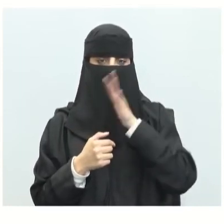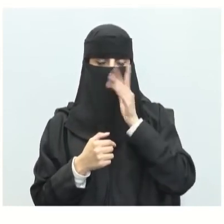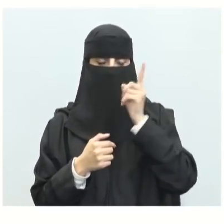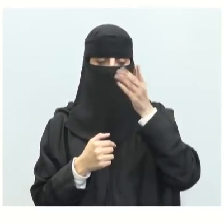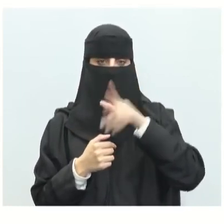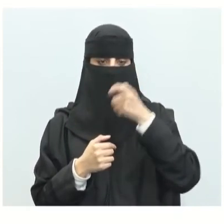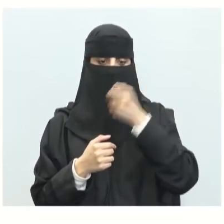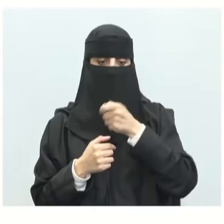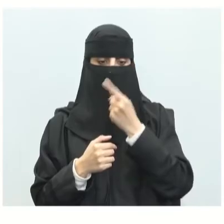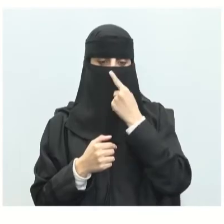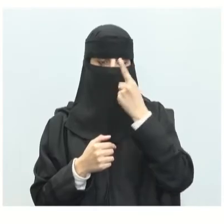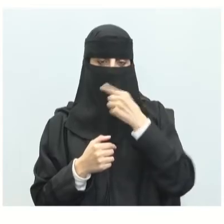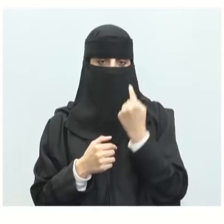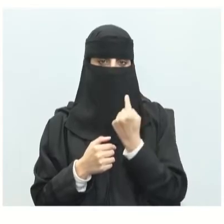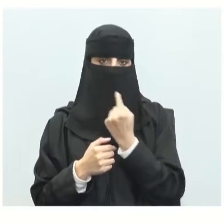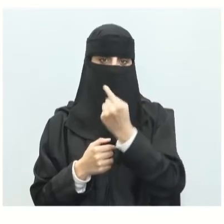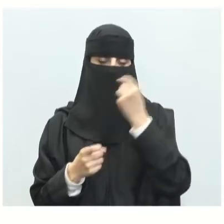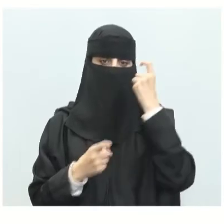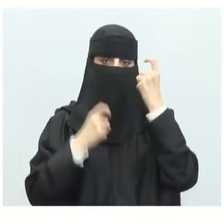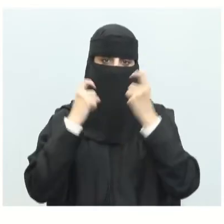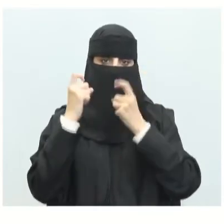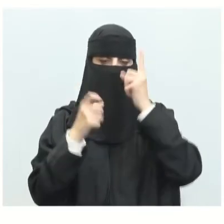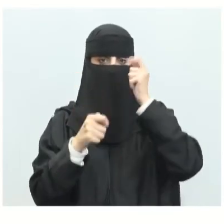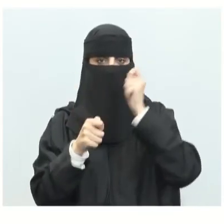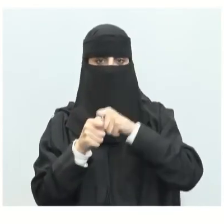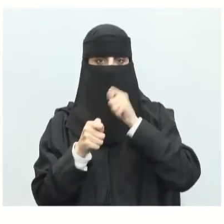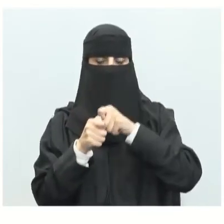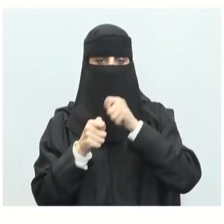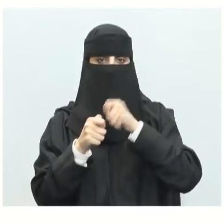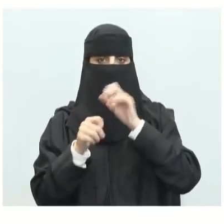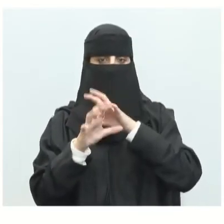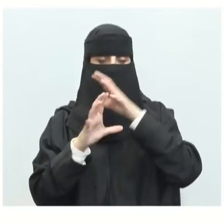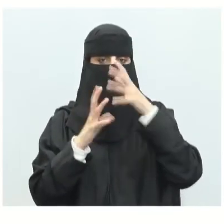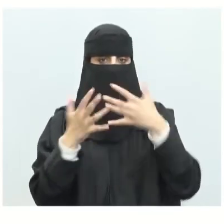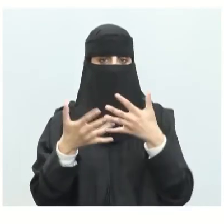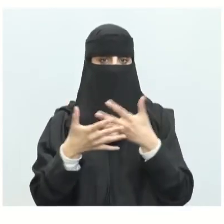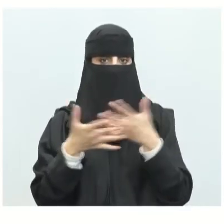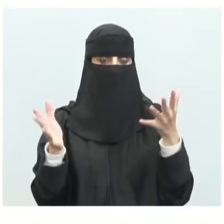يخلو بنفسه ويفكر في خالق الكون الكبير